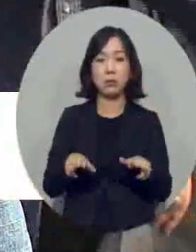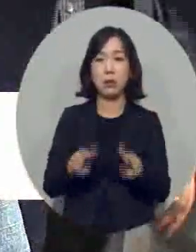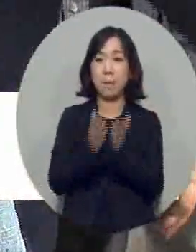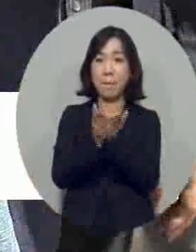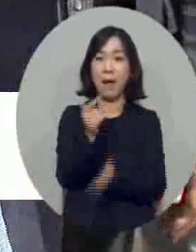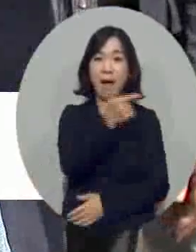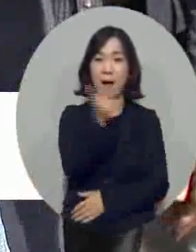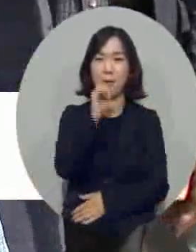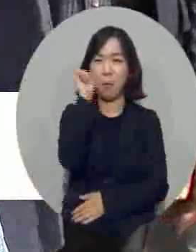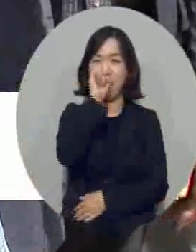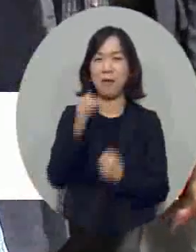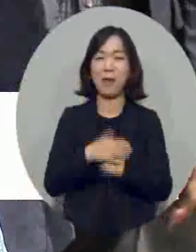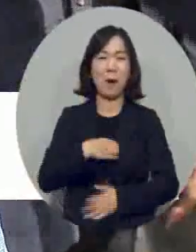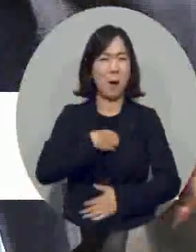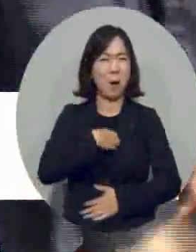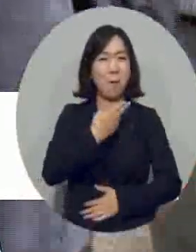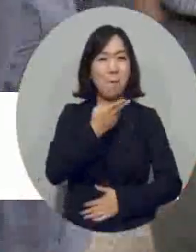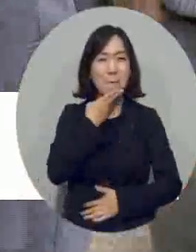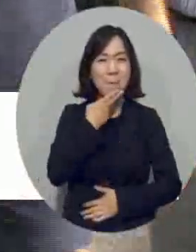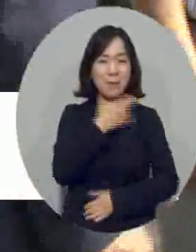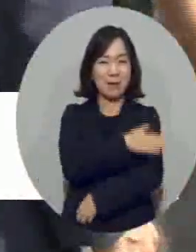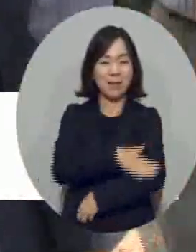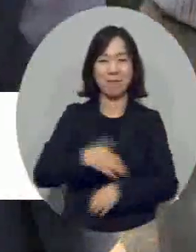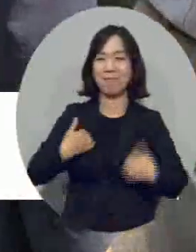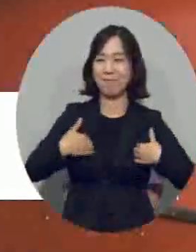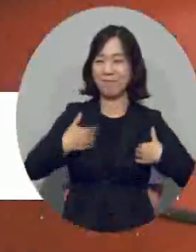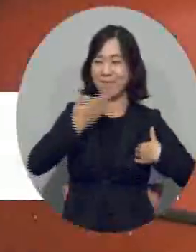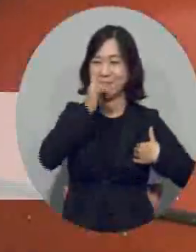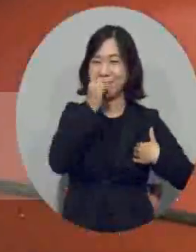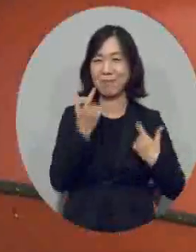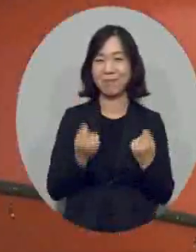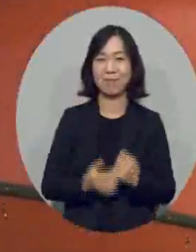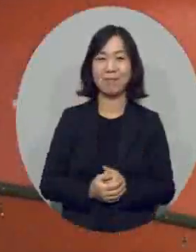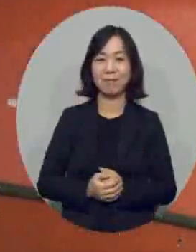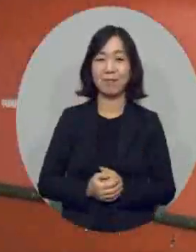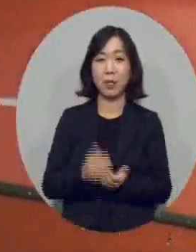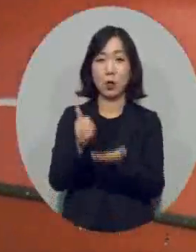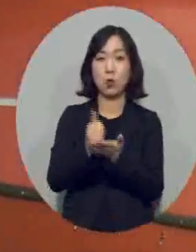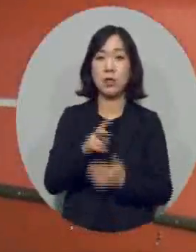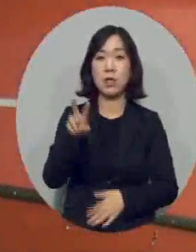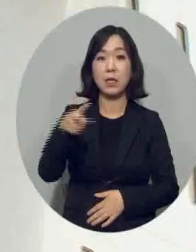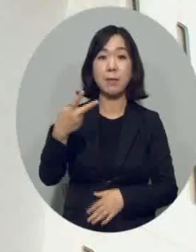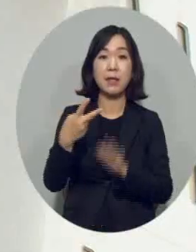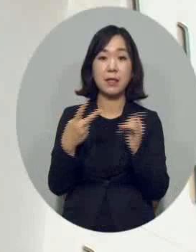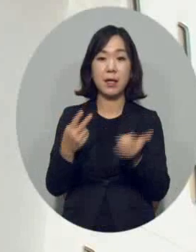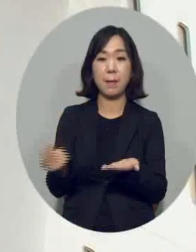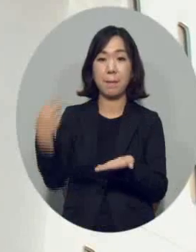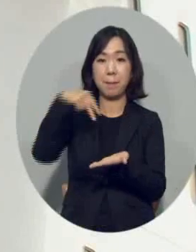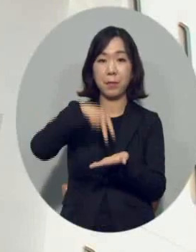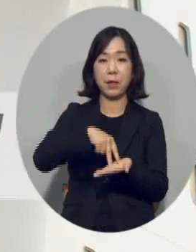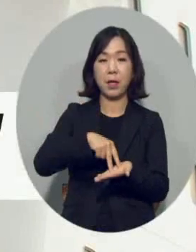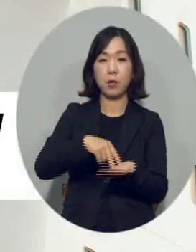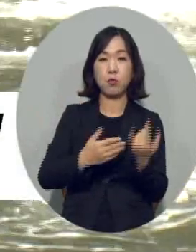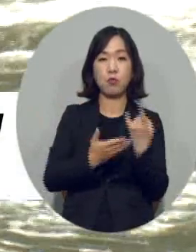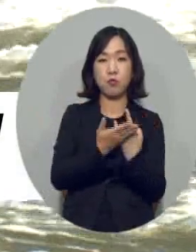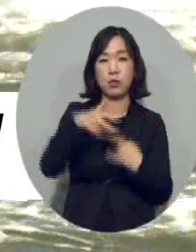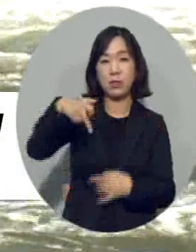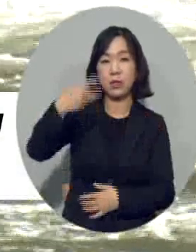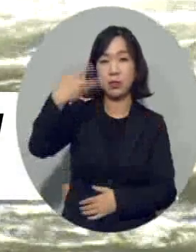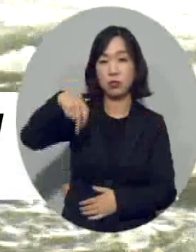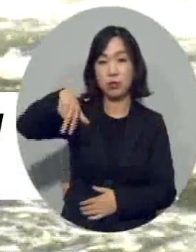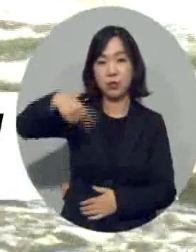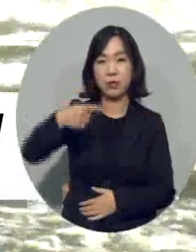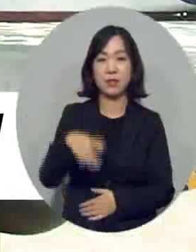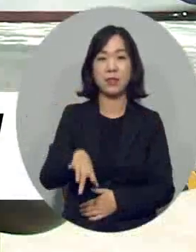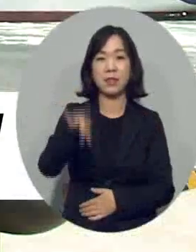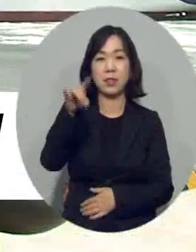더 좋으니까 멀미 없이 간다는 마음으로 기쁘게 들어가고 있어요. 승객 200여 명을 태우고 울릉 크루즈는 첫 운항에 나섰습니다.